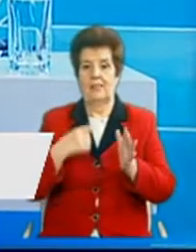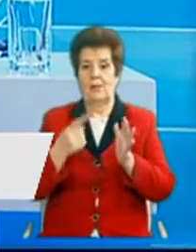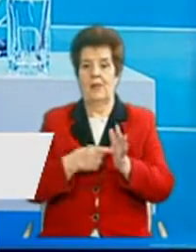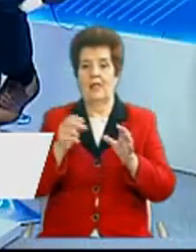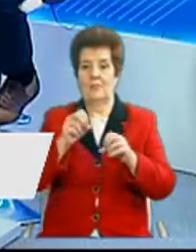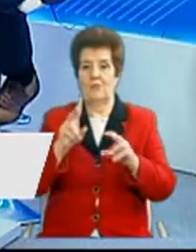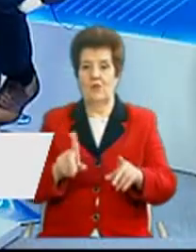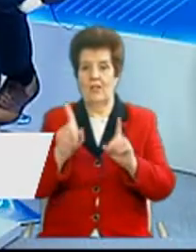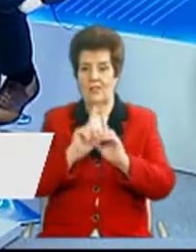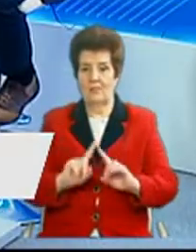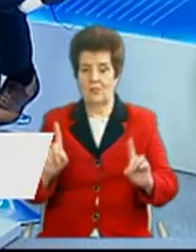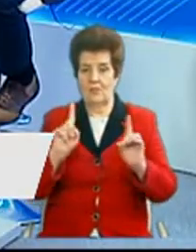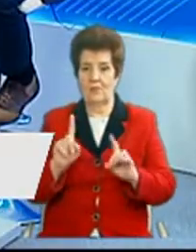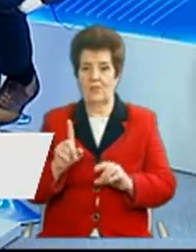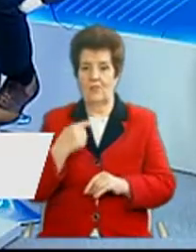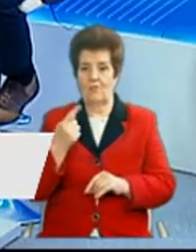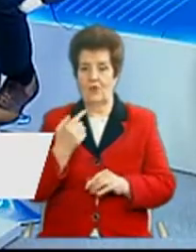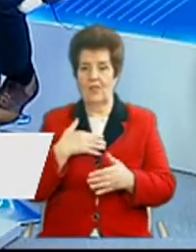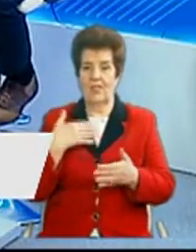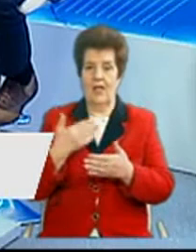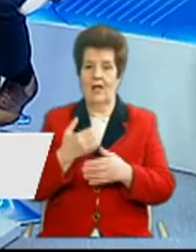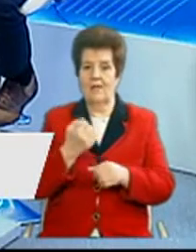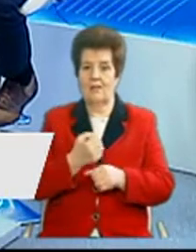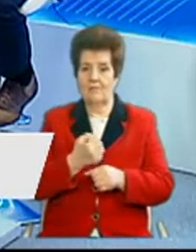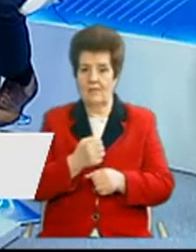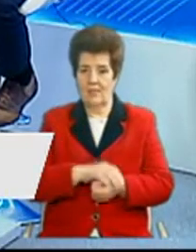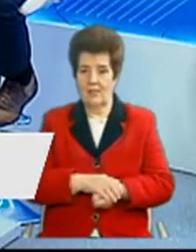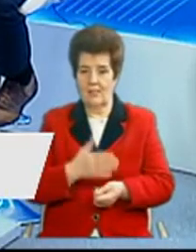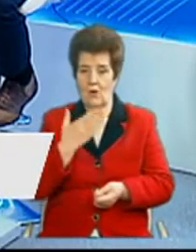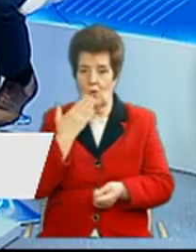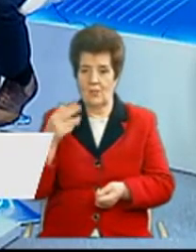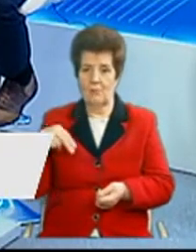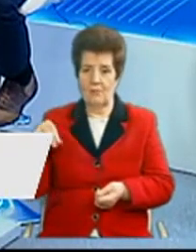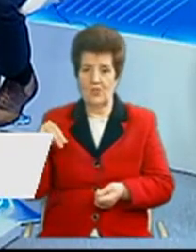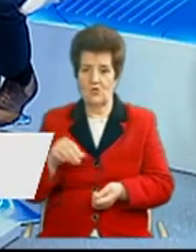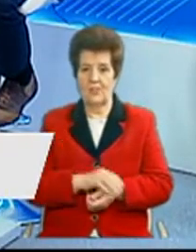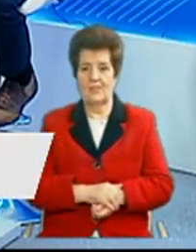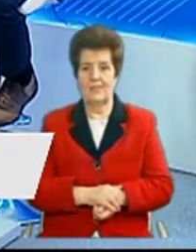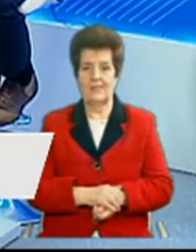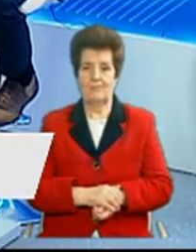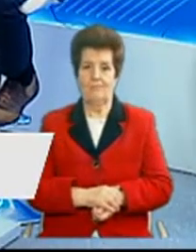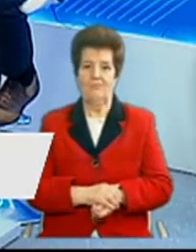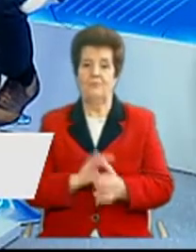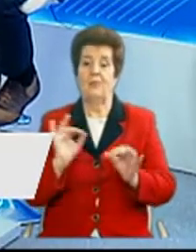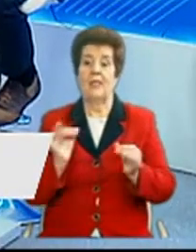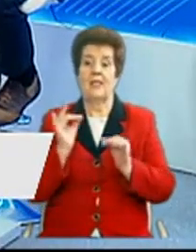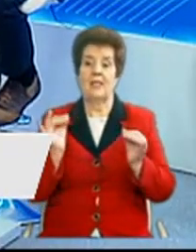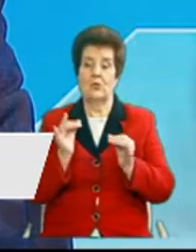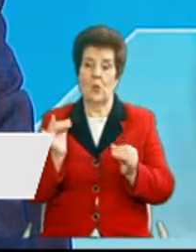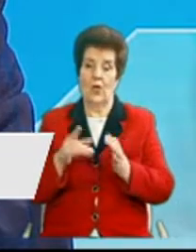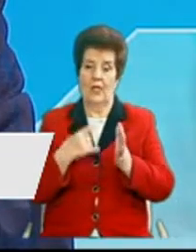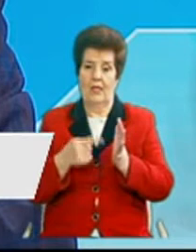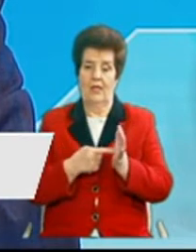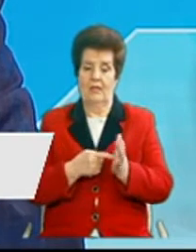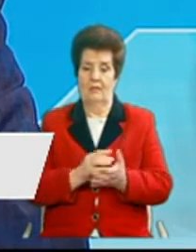speciale, deosebite. E vorba de activitatea ultimilor președinți, deci o istorie, incursiune în istoria recentă